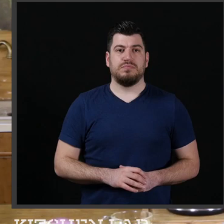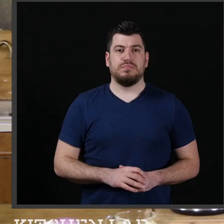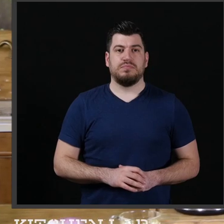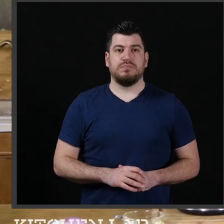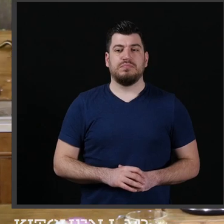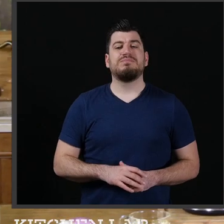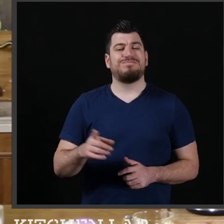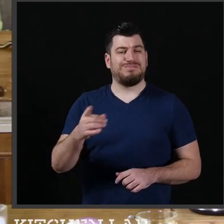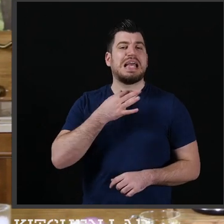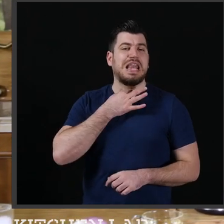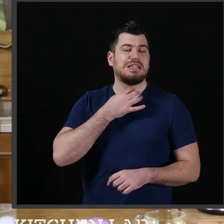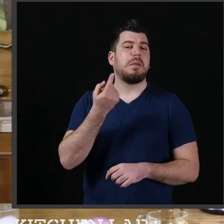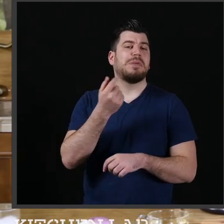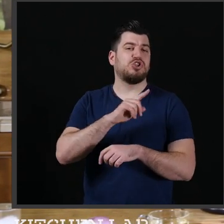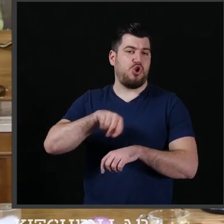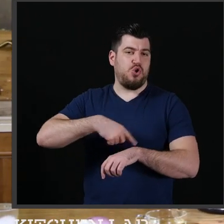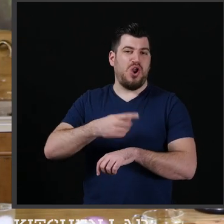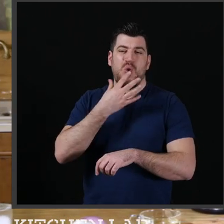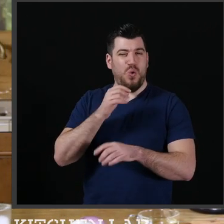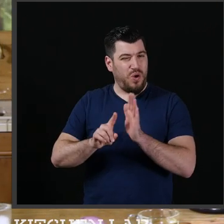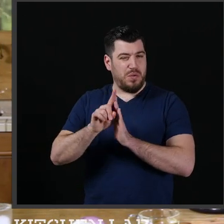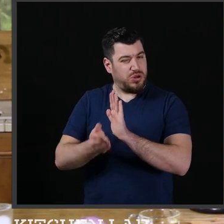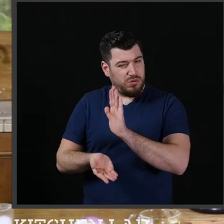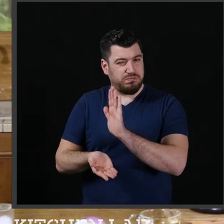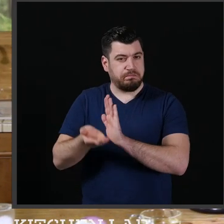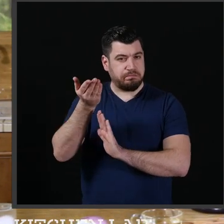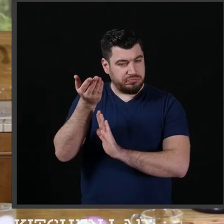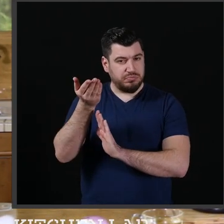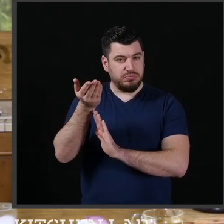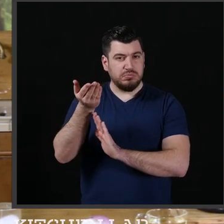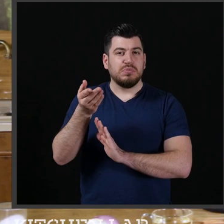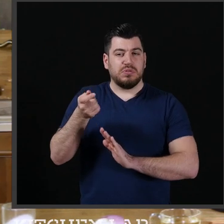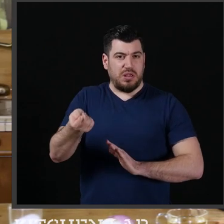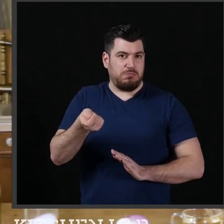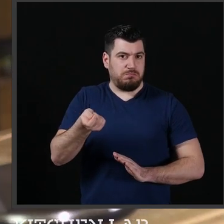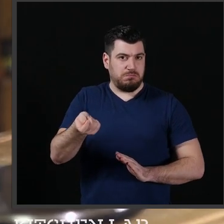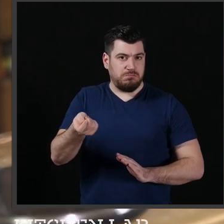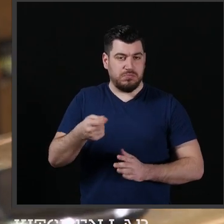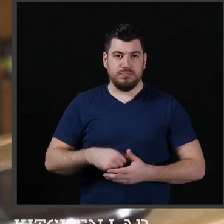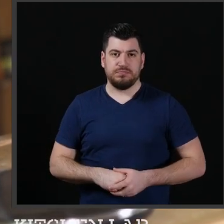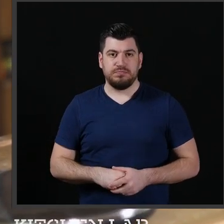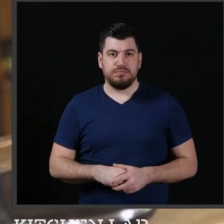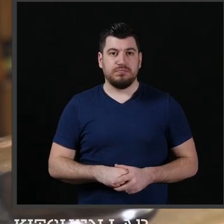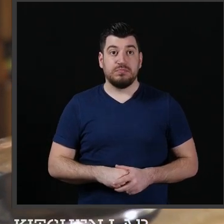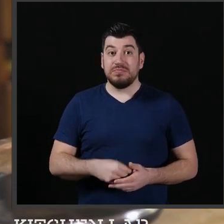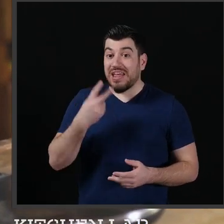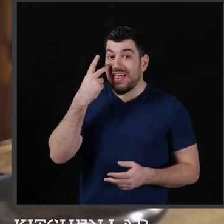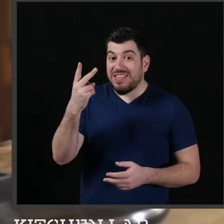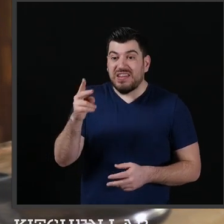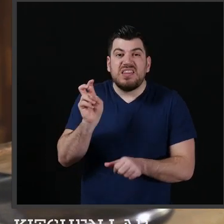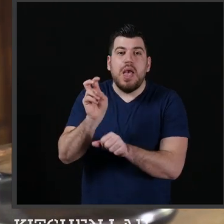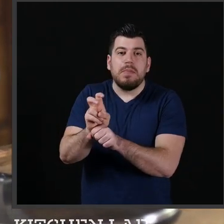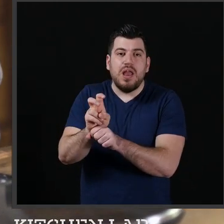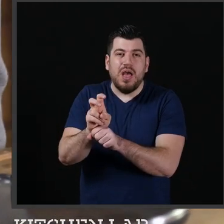Εμένα μου πήρε μισή ωρίτσα, γιατί το βάλα έτσι δυνατή φωτιά, αλλά ήμουν όλη την ώρα πάνω από το τηγανάκι και ανακάτεπα για να μην κολλήσει. Και κοιτάξτε εδώ τι έχει μείνει από όλα